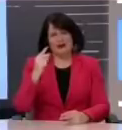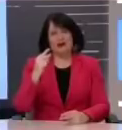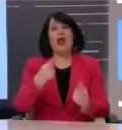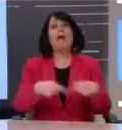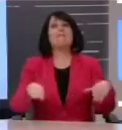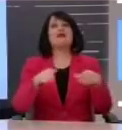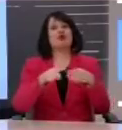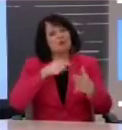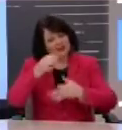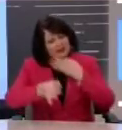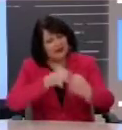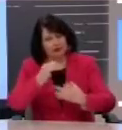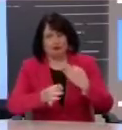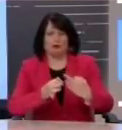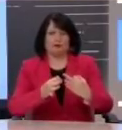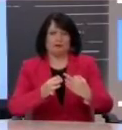Επιτροπής.